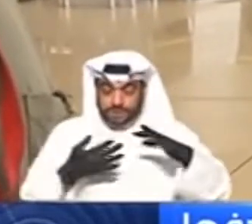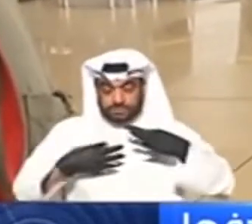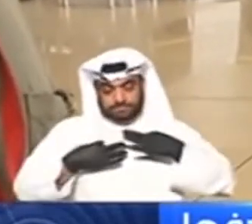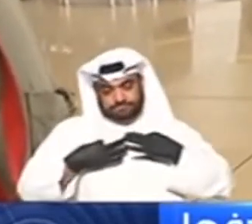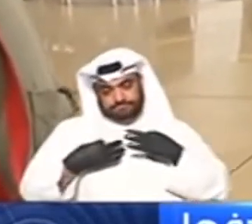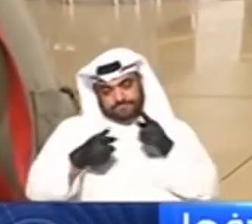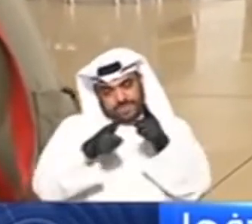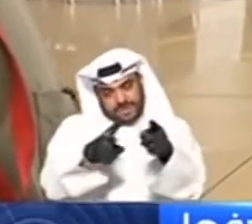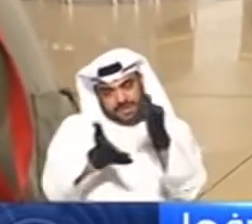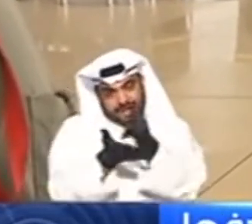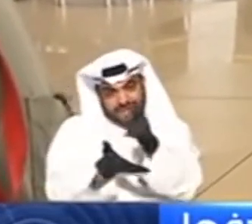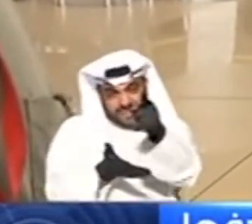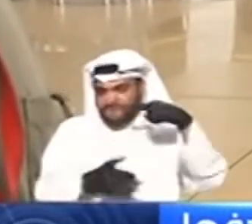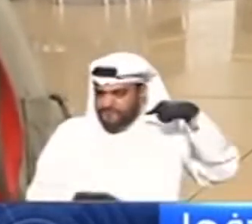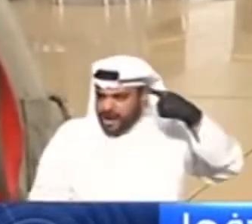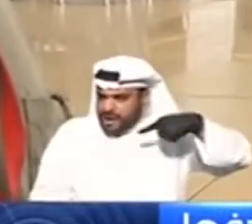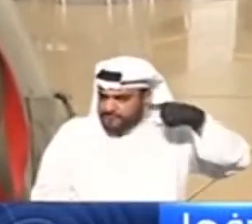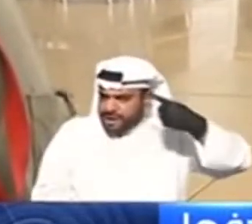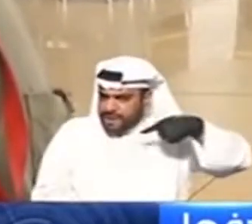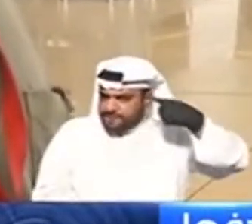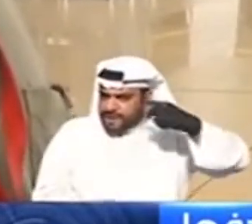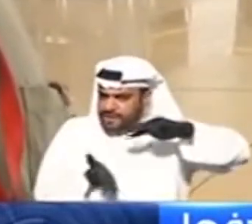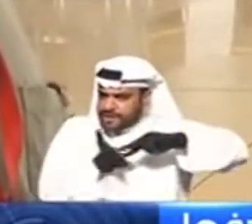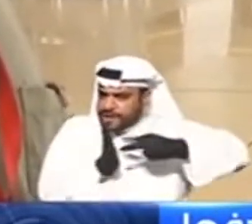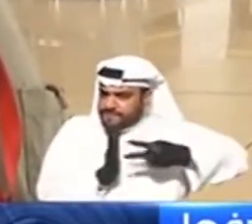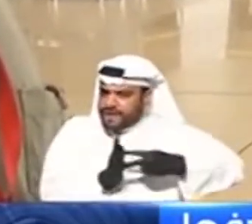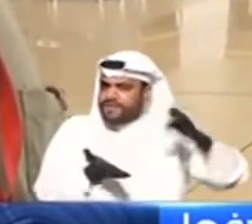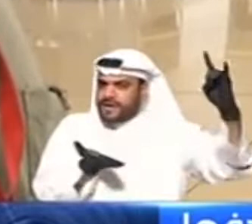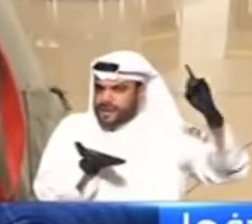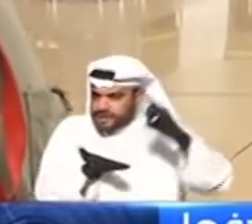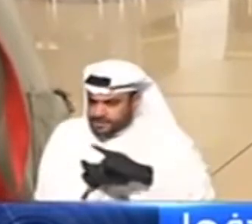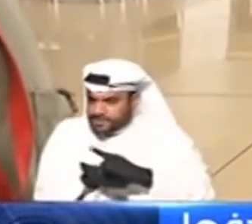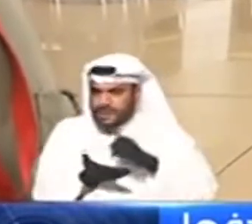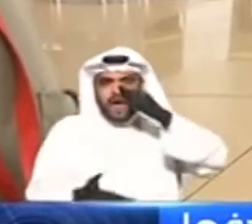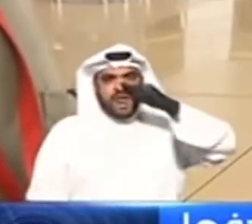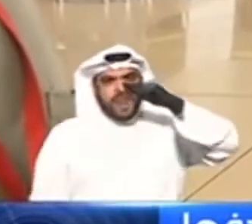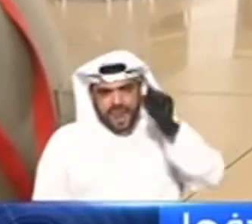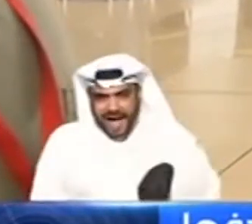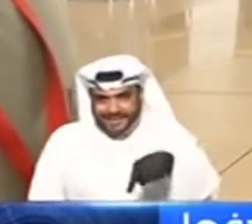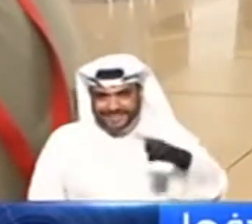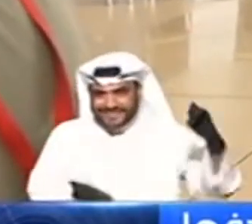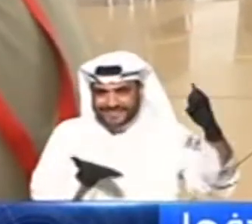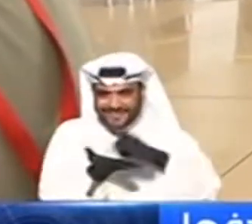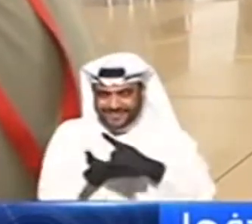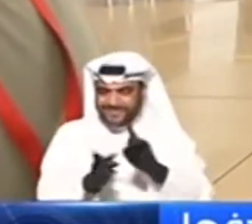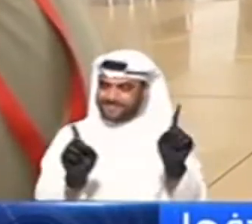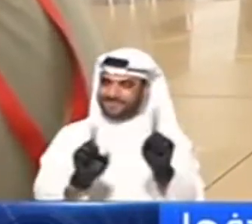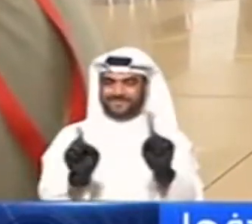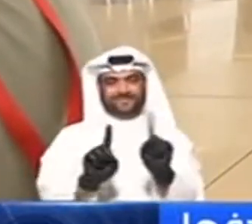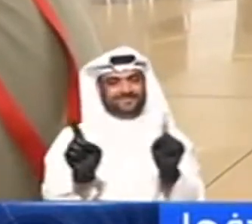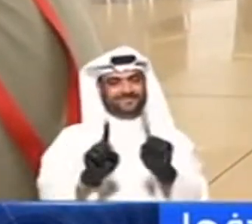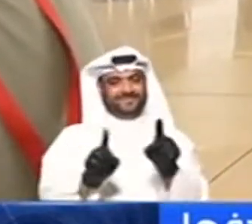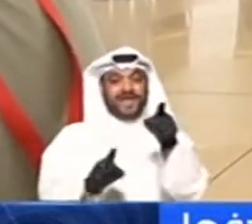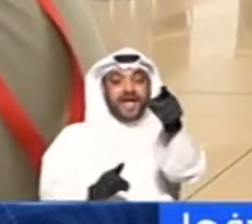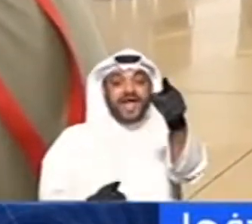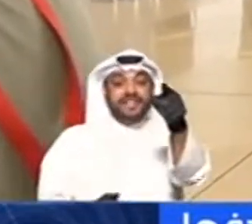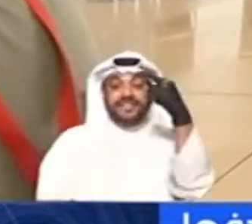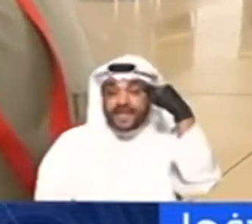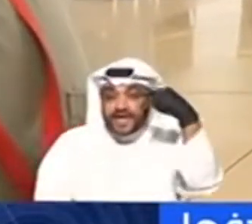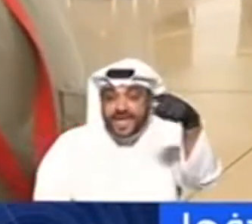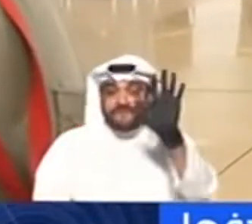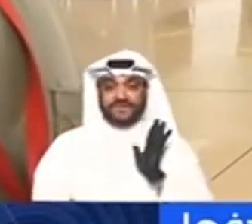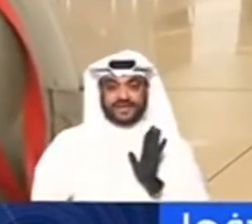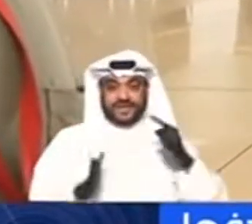أم لا. فهم هذه العودة ليست قسرية، ولكن هي يعني وفق ورغبة